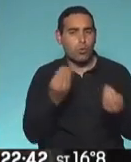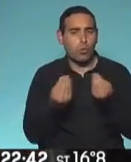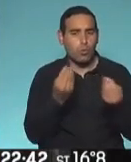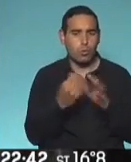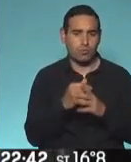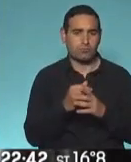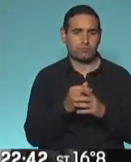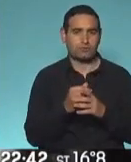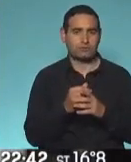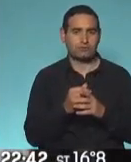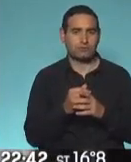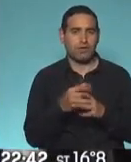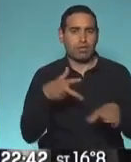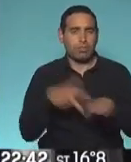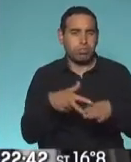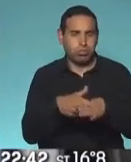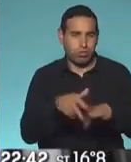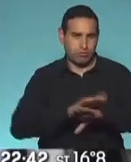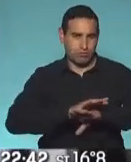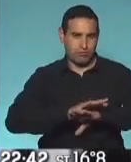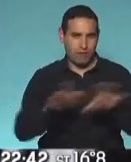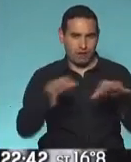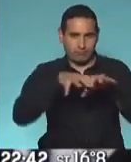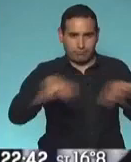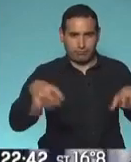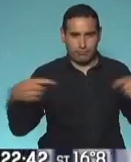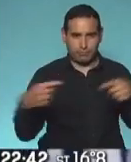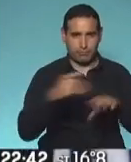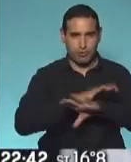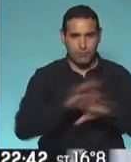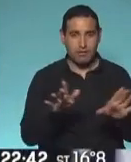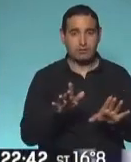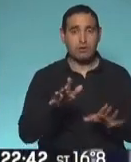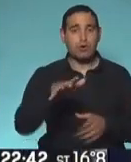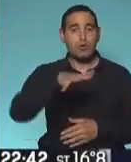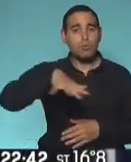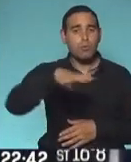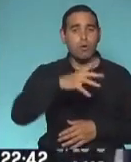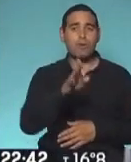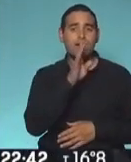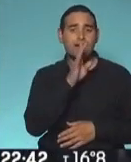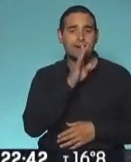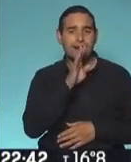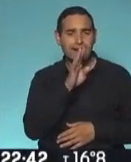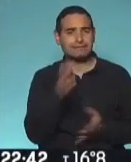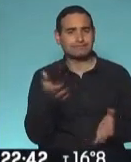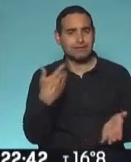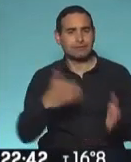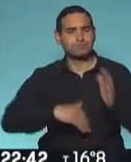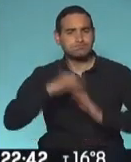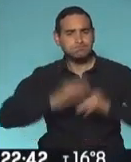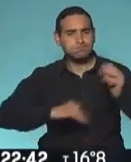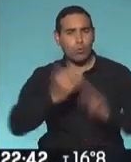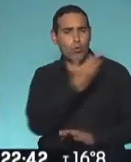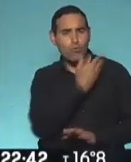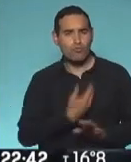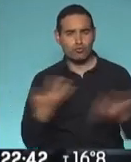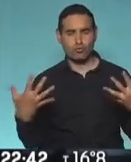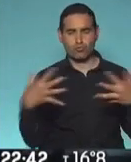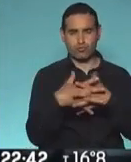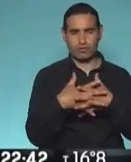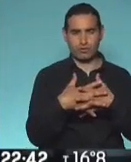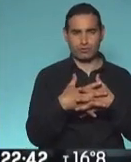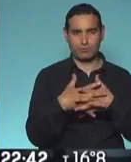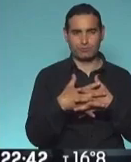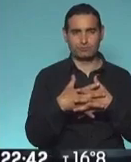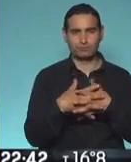בלי ספינים ובלי בלוקים. למען עם ישראל, בואו באמת לבנות פה ממשלת